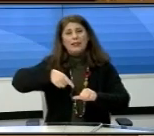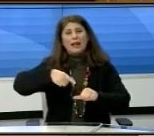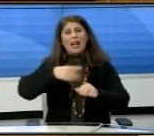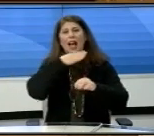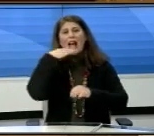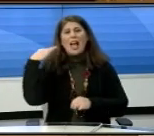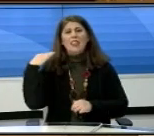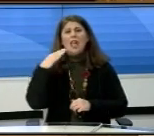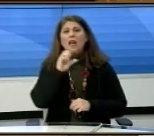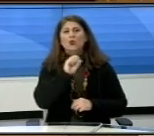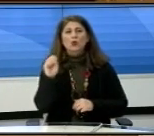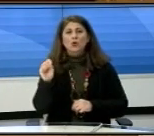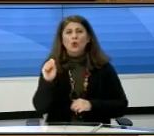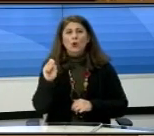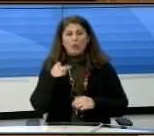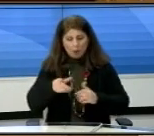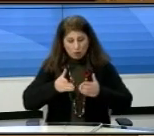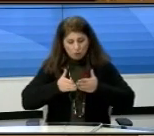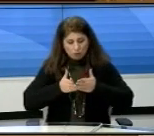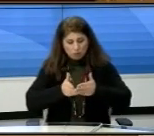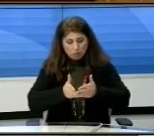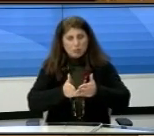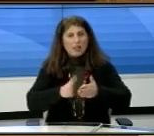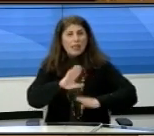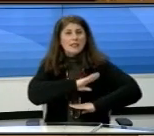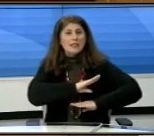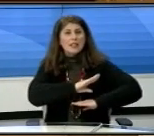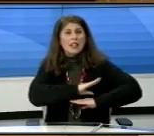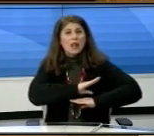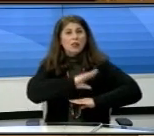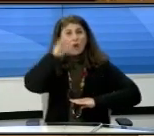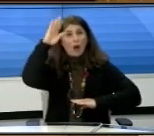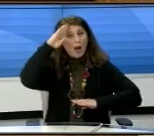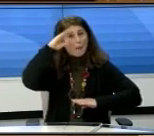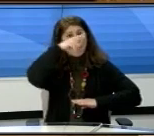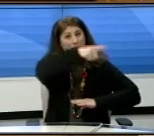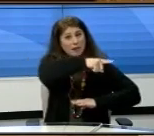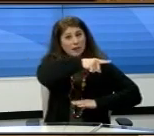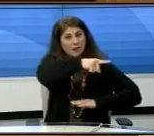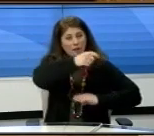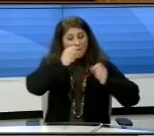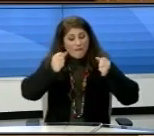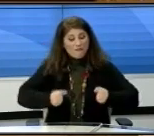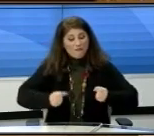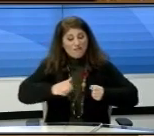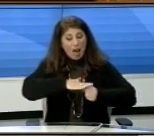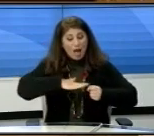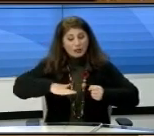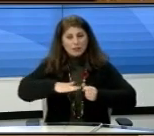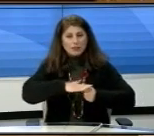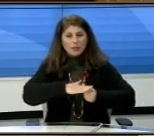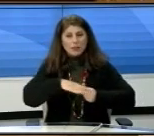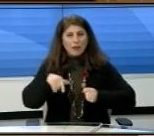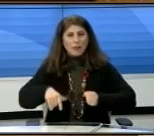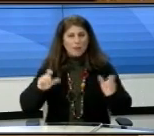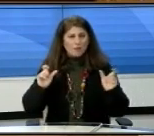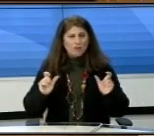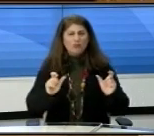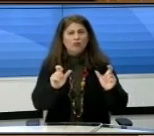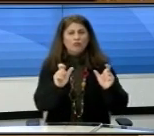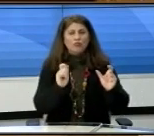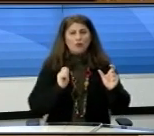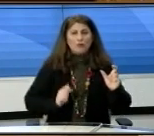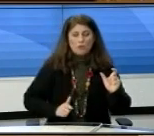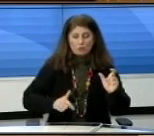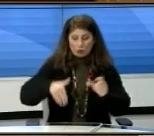στρατού? Θα κάνουμε, με άλλα λόγια, κόντρα στους ολιγάρχες εσωτερικού και εξωτερικού. Θα κάνουμε